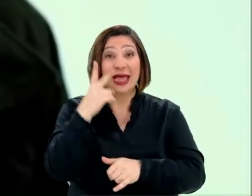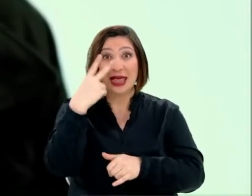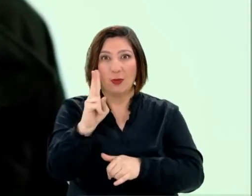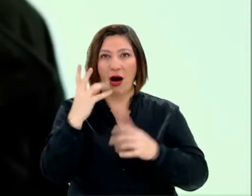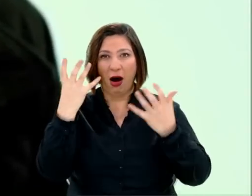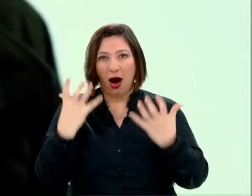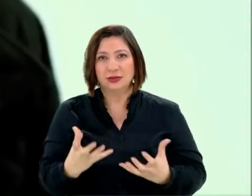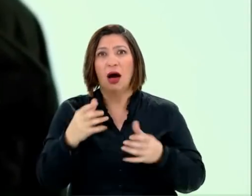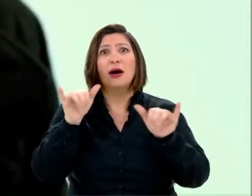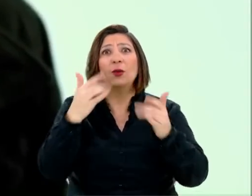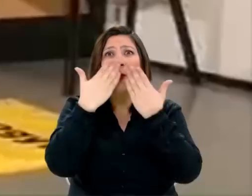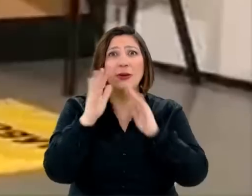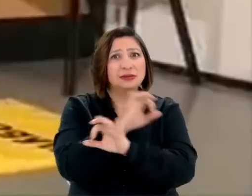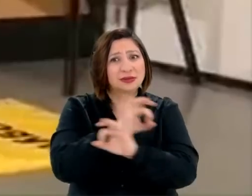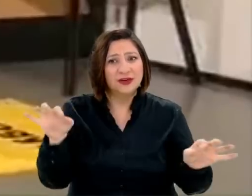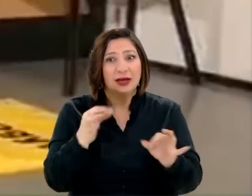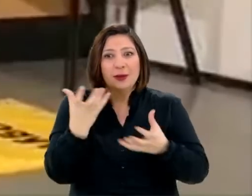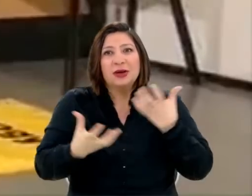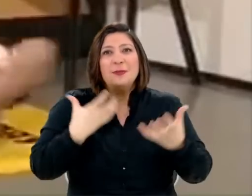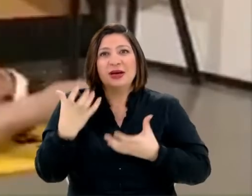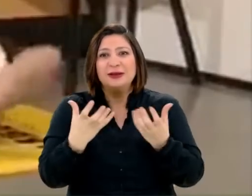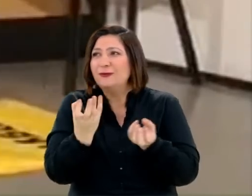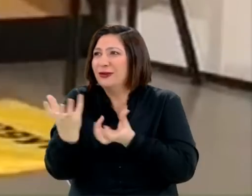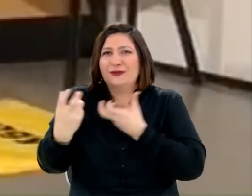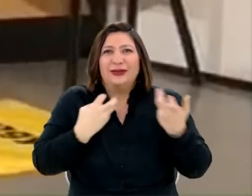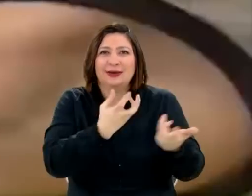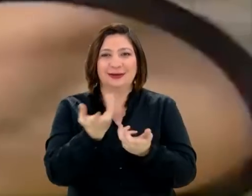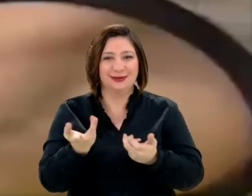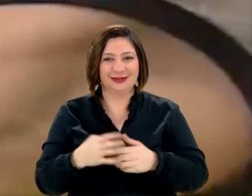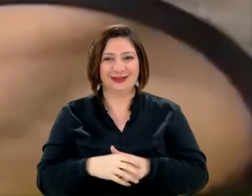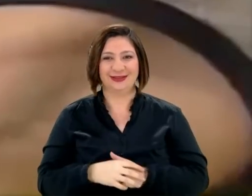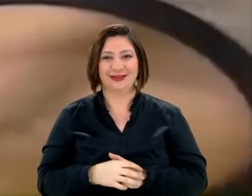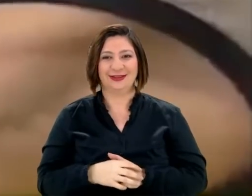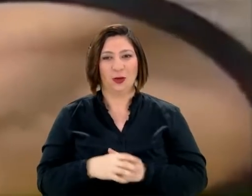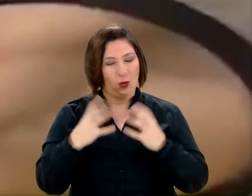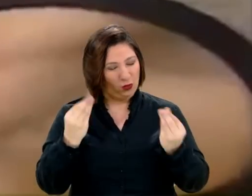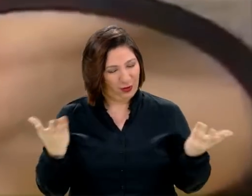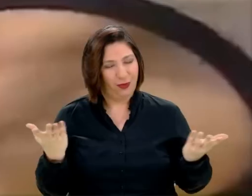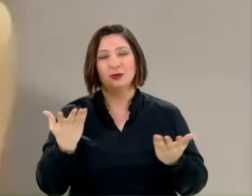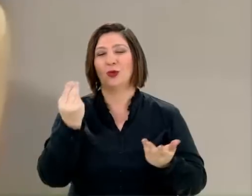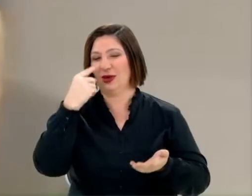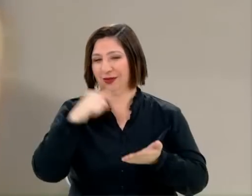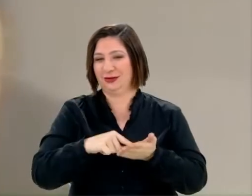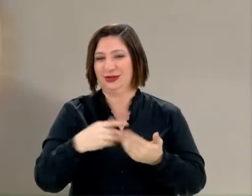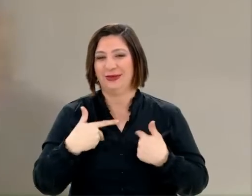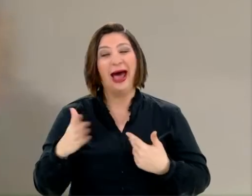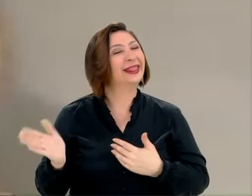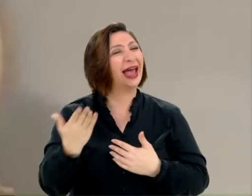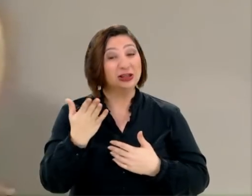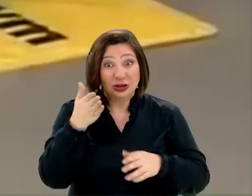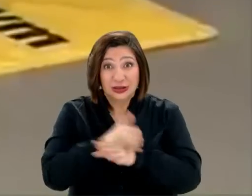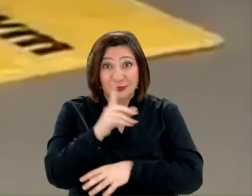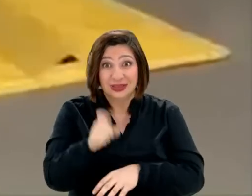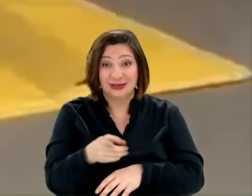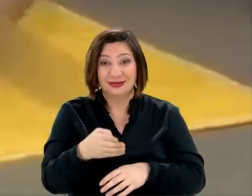2000'lerdeki ağırlığından eser yoktu. Kıpır kıpırdın, fıkır fıkırdın. Olur tabii. Çok inandırıcıydım. Hadi ya, ciddi